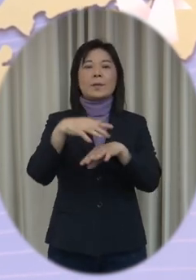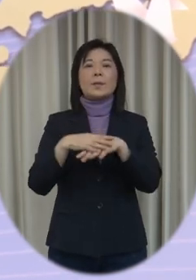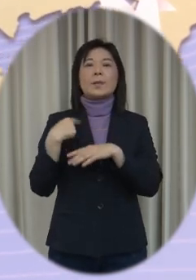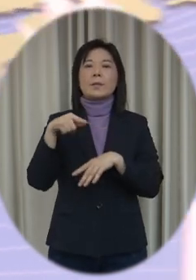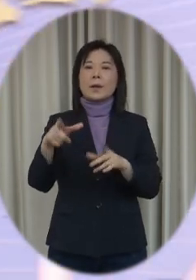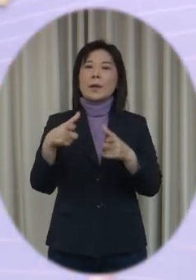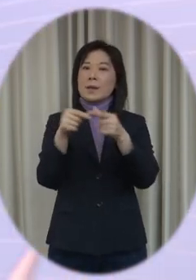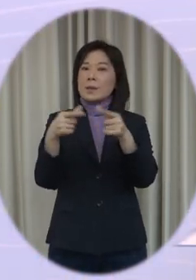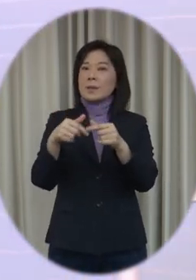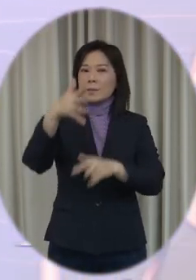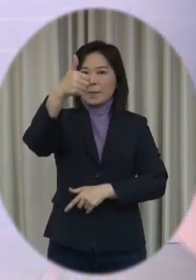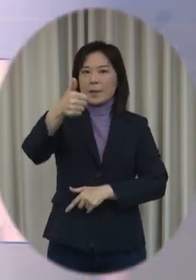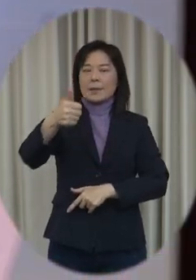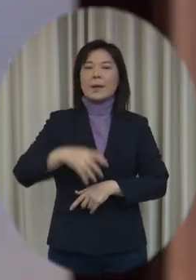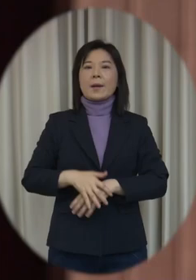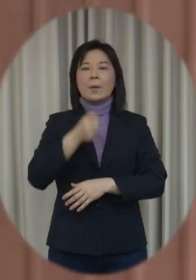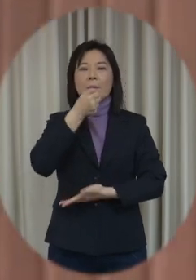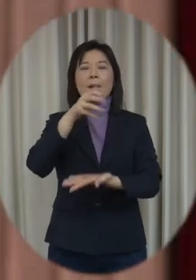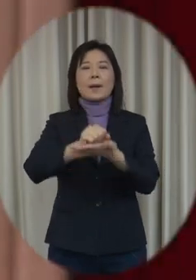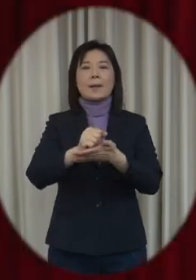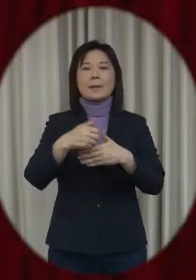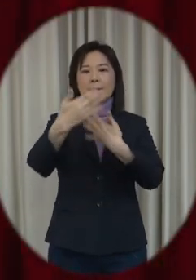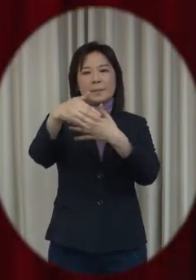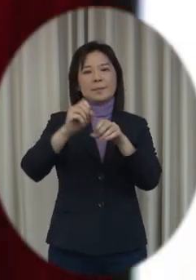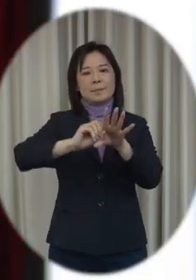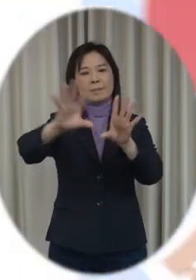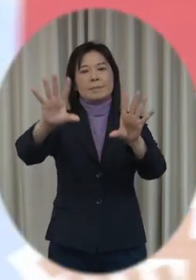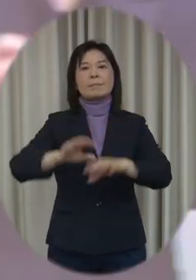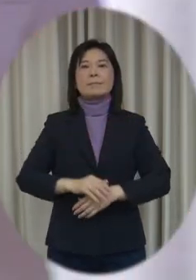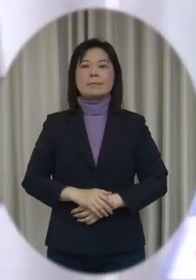在记者会上的一段影片。